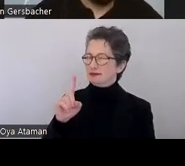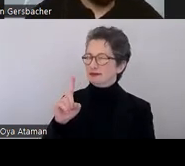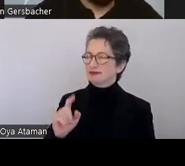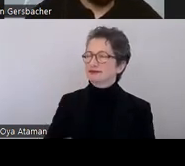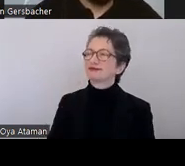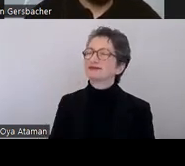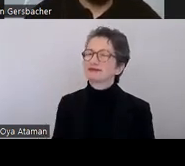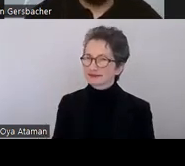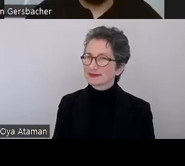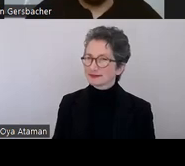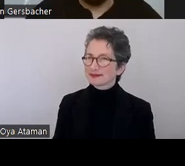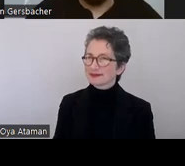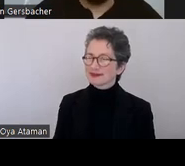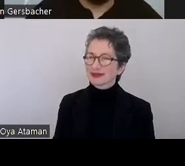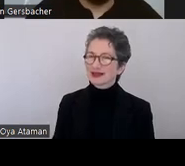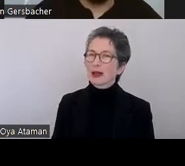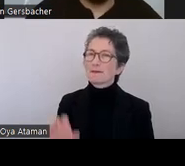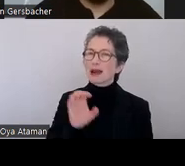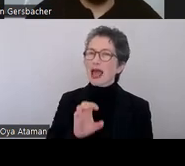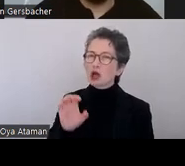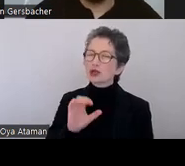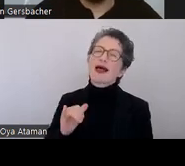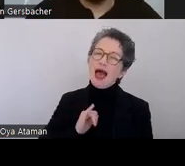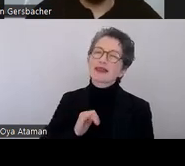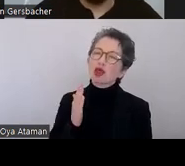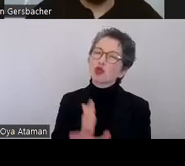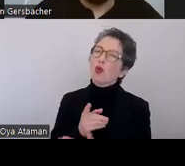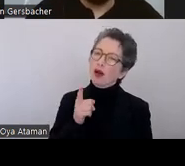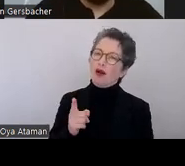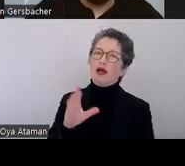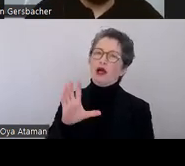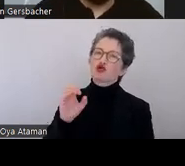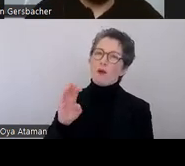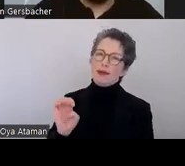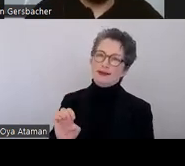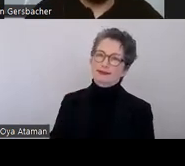Genau, also wie gesagt, dieses gibt es halt leider jetzt nur für Chrome.